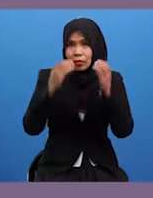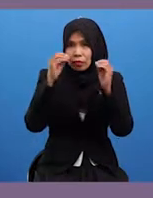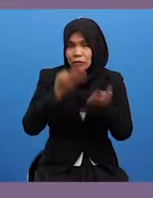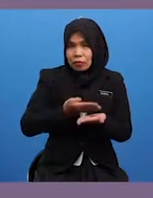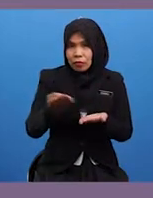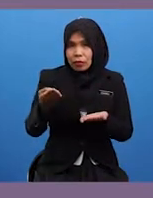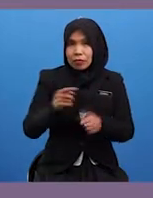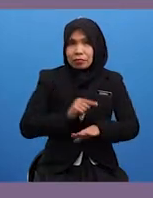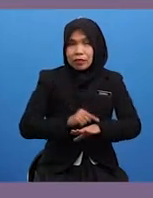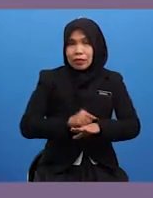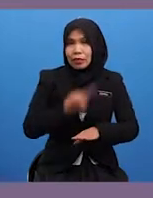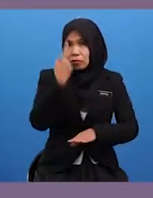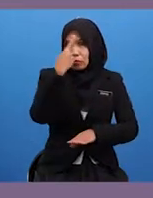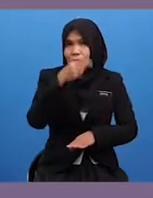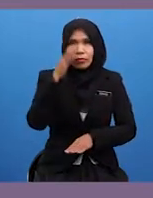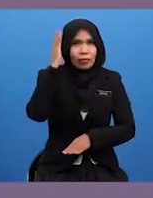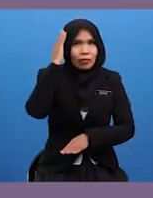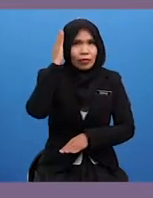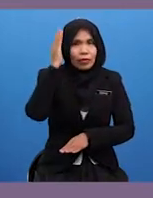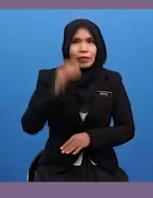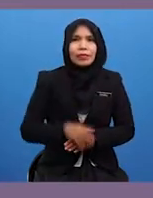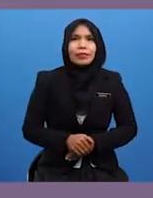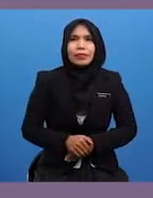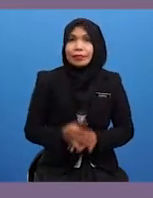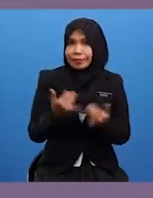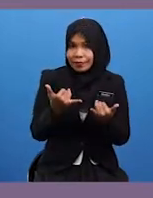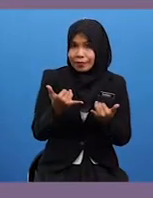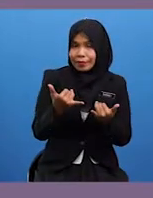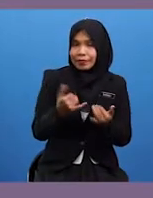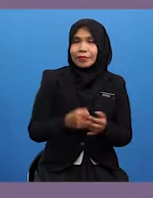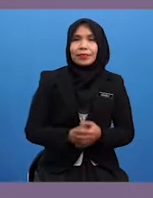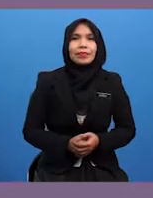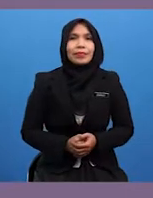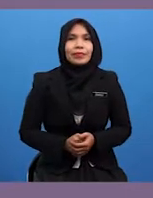saat untuk kamu berfikir. Bermula dari sekarang.